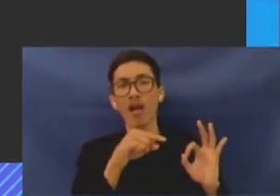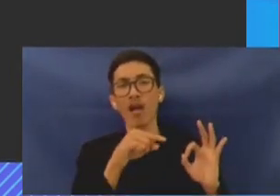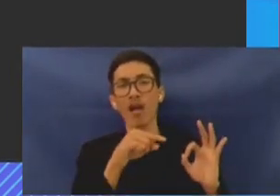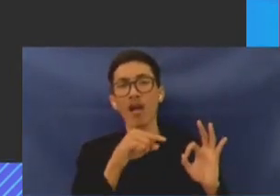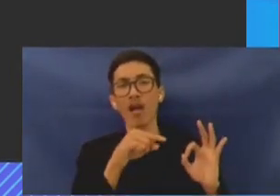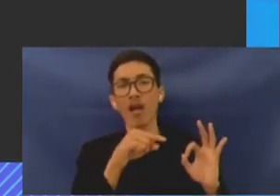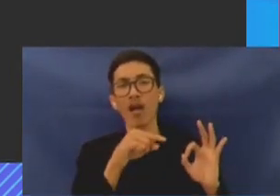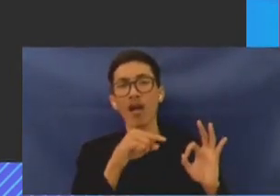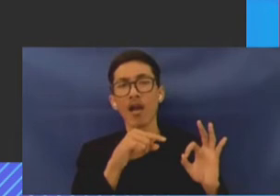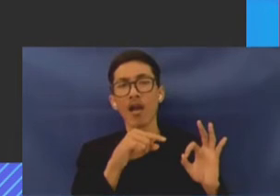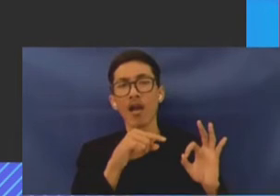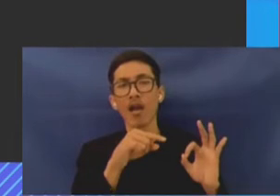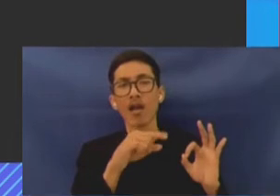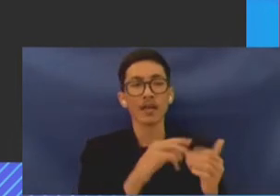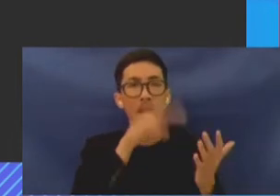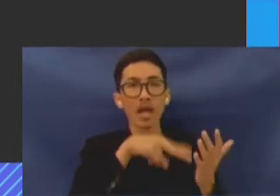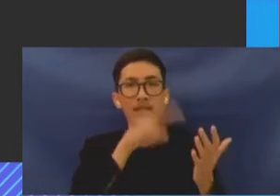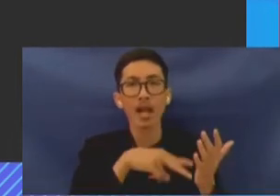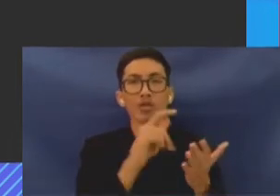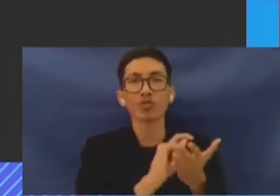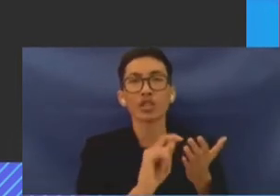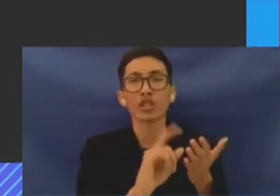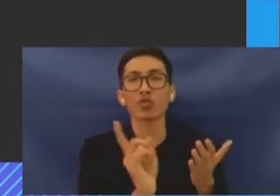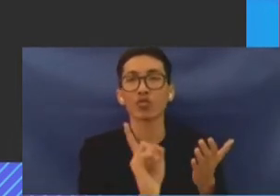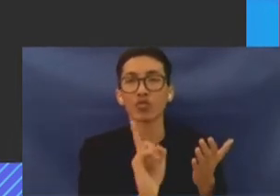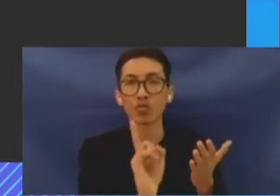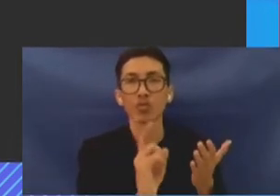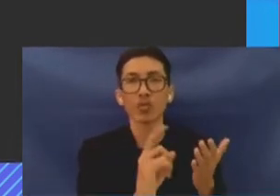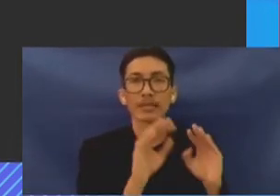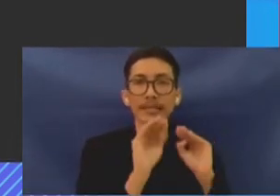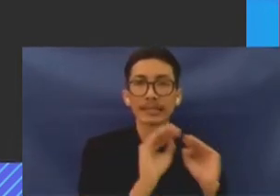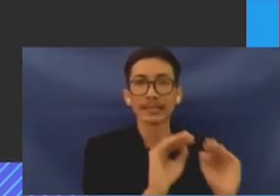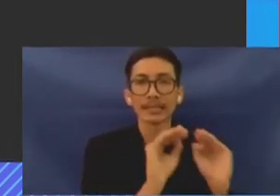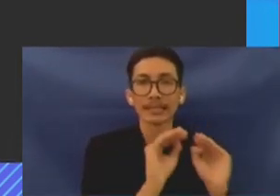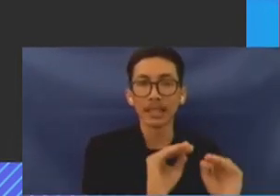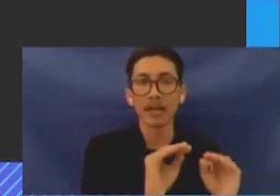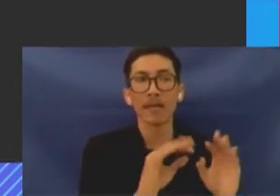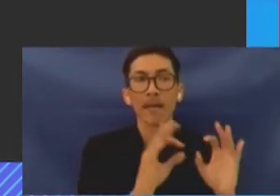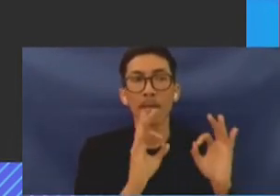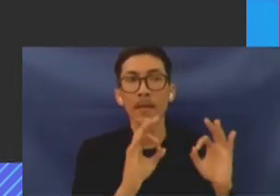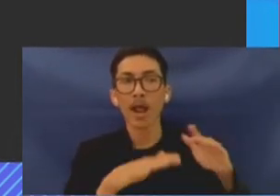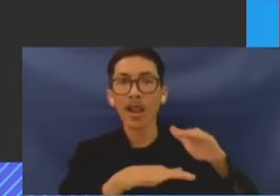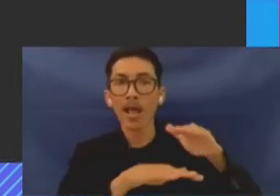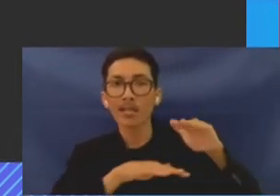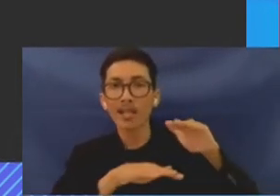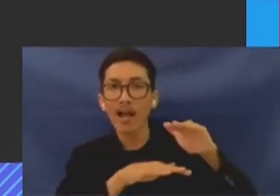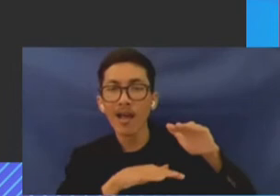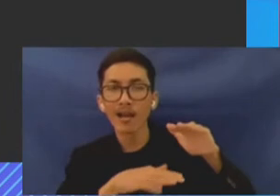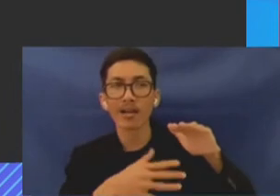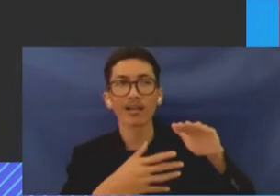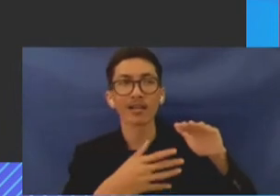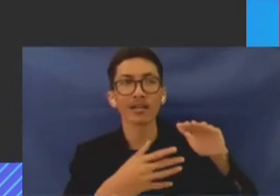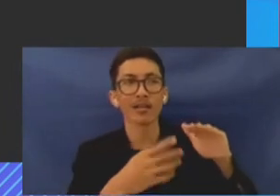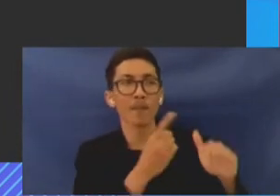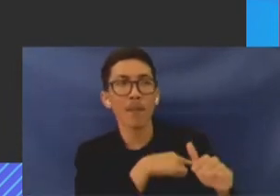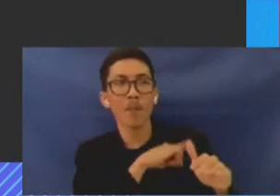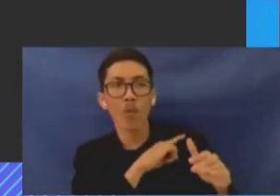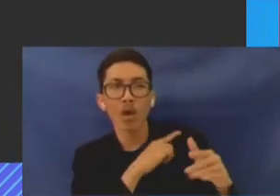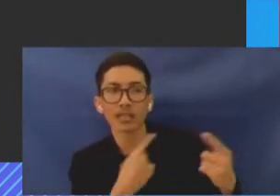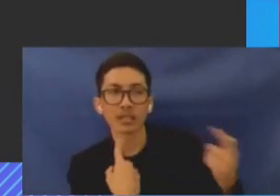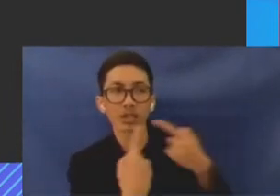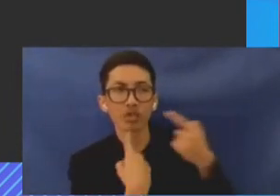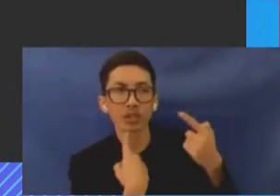tulis, kemudian memiliki pendidikan dasar, bisa mempunyai kemampuan berinteraksi sosial